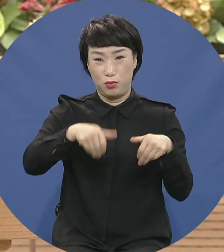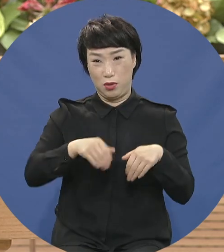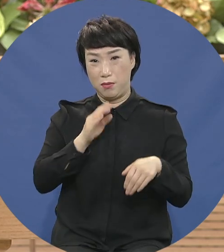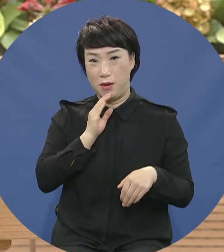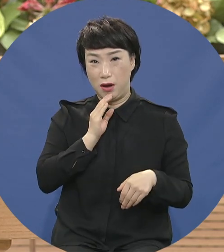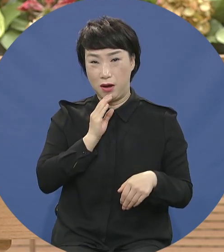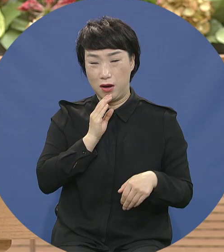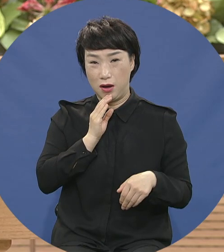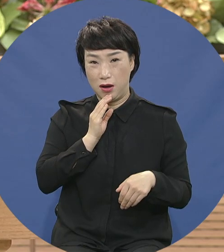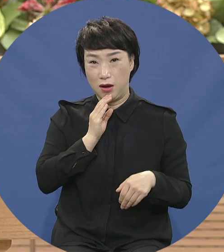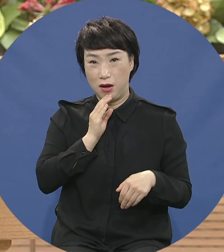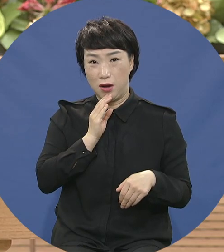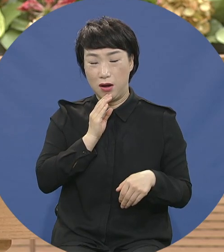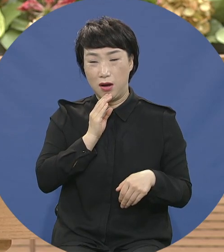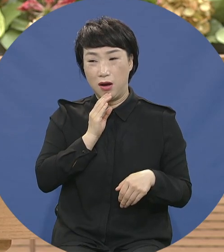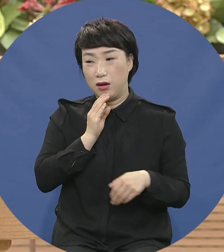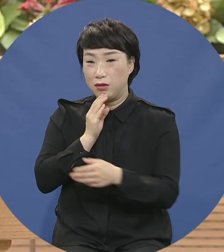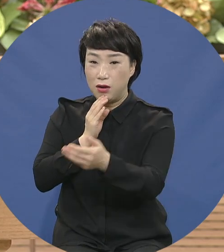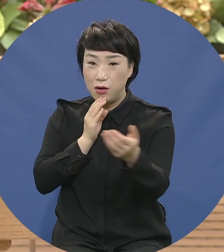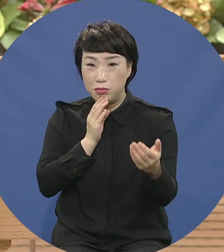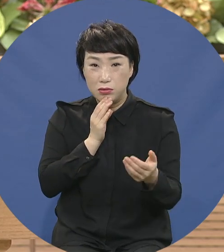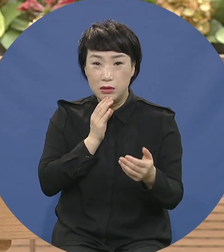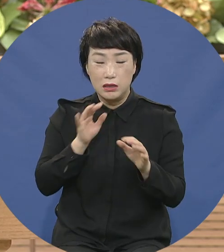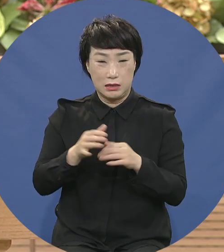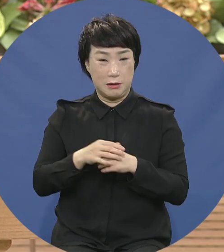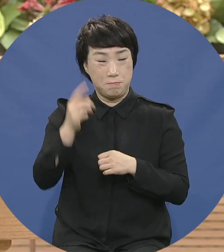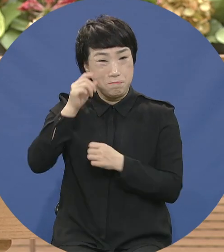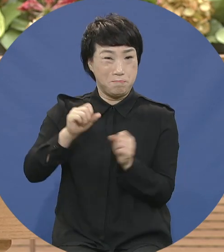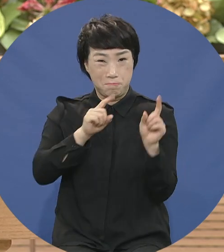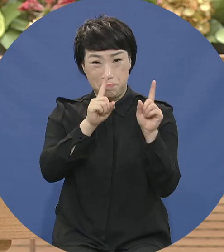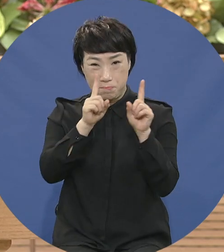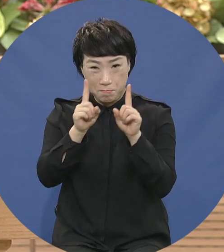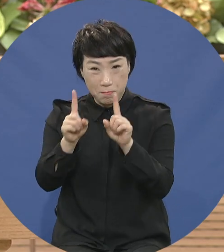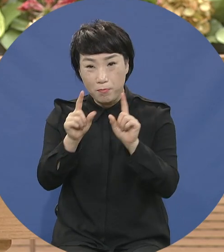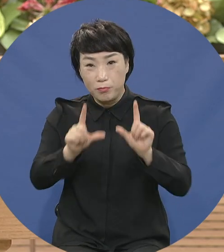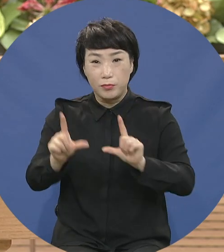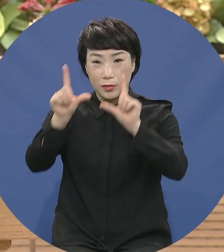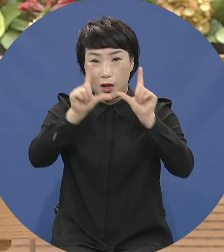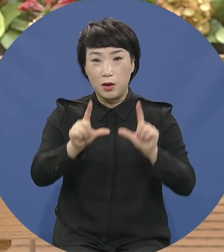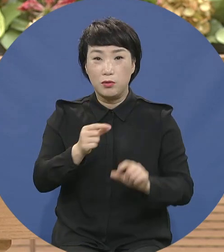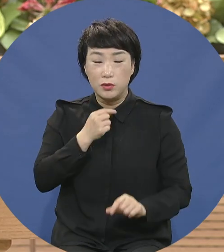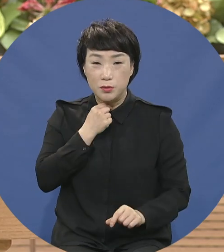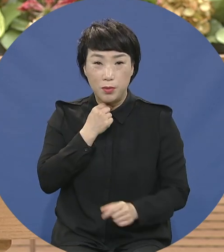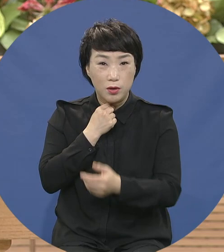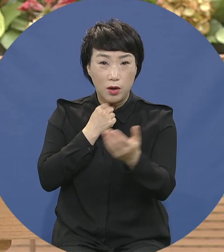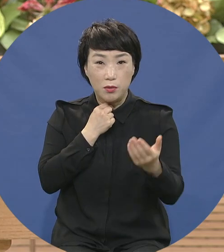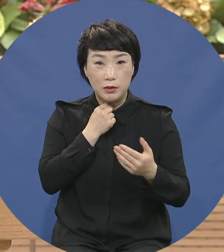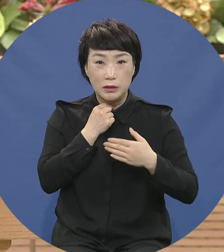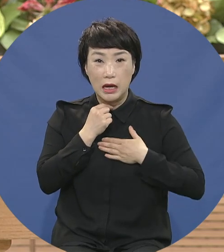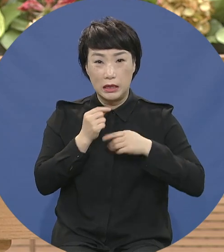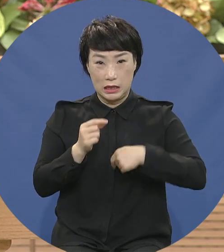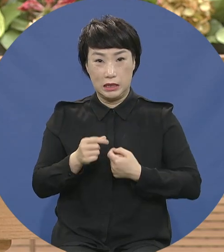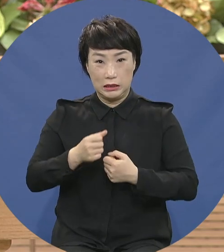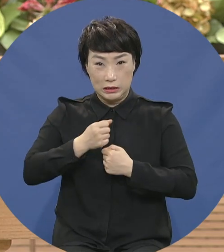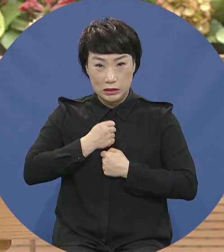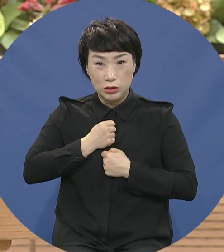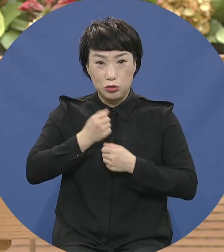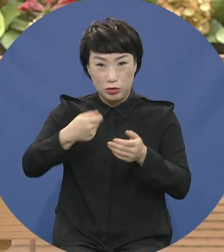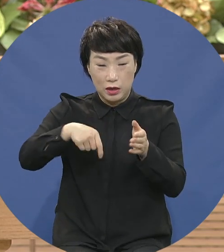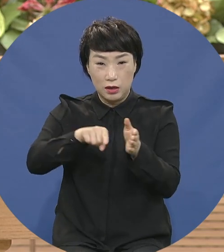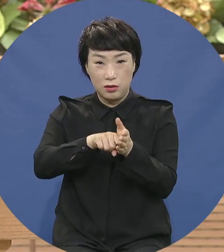하면서 얼마나 긴장하고 살려고, 자기를